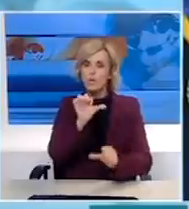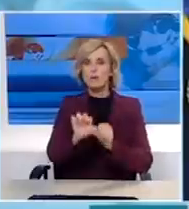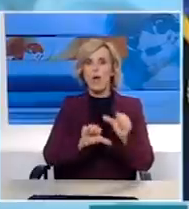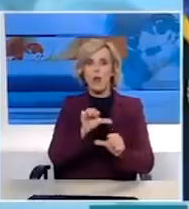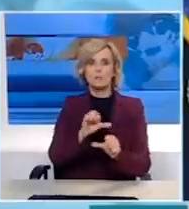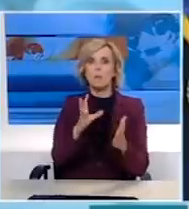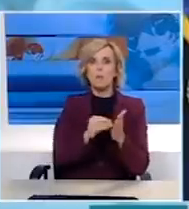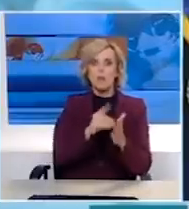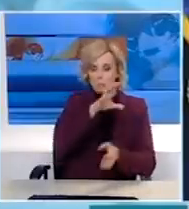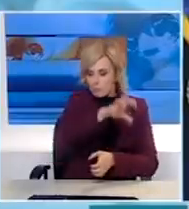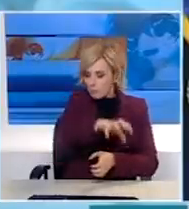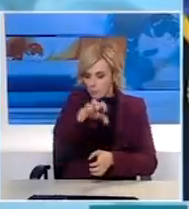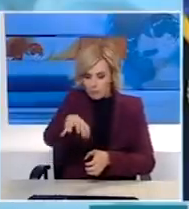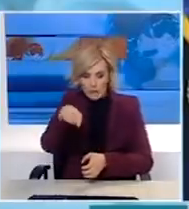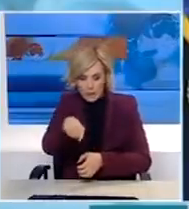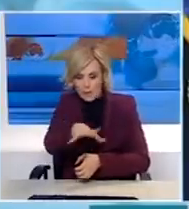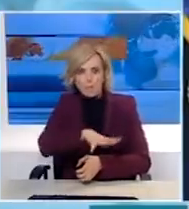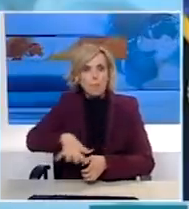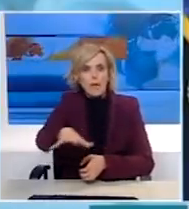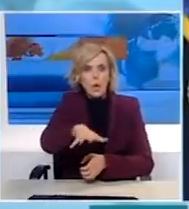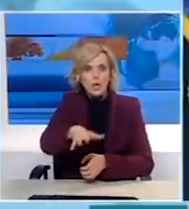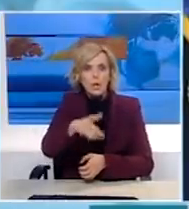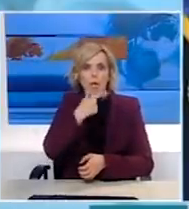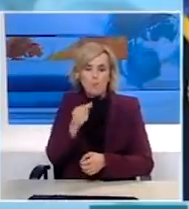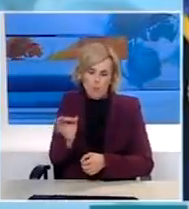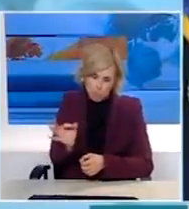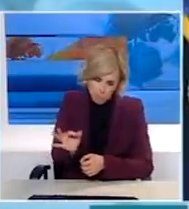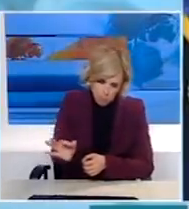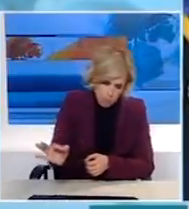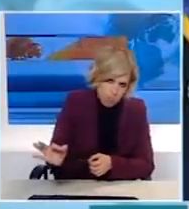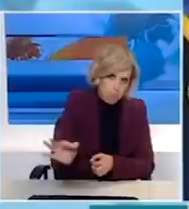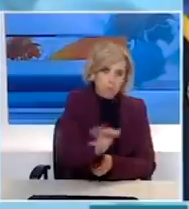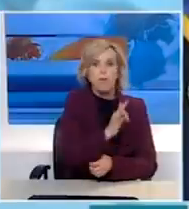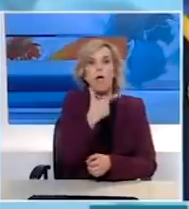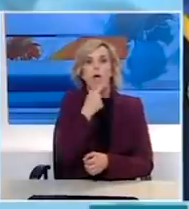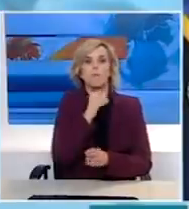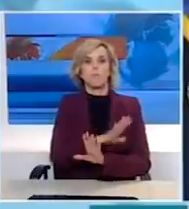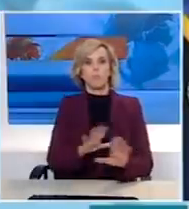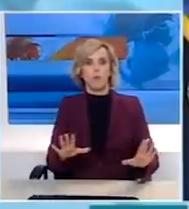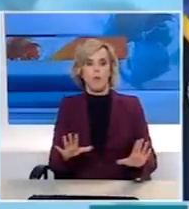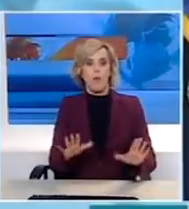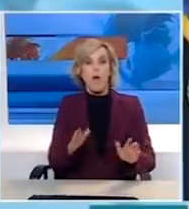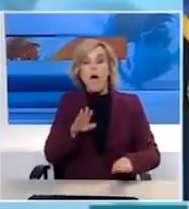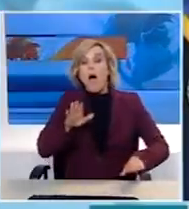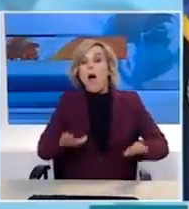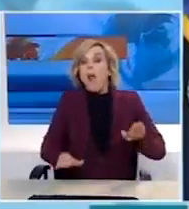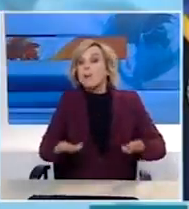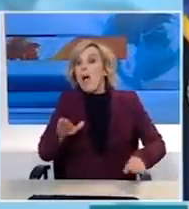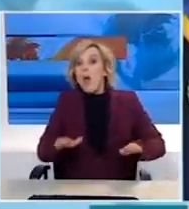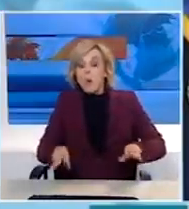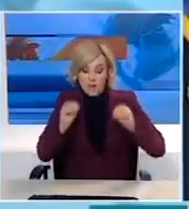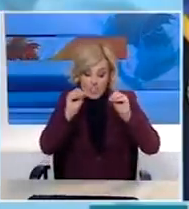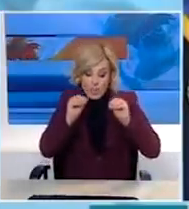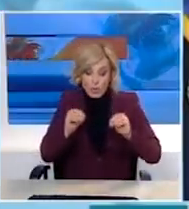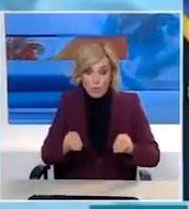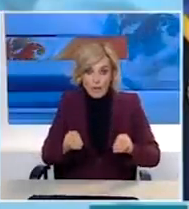εστίαση, οποιοδήποτε χωροταξικό κλάστερ στην Ελλάδα μπορεί να δημιουργήσει άλλα δεδομένα και άλλες συνθήκες. Άρα πρέπει το